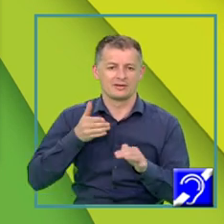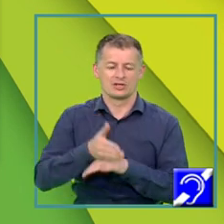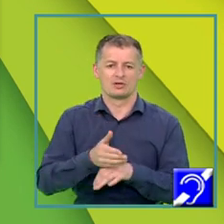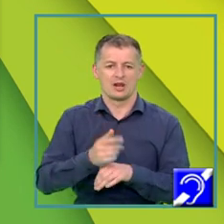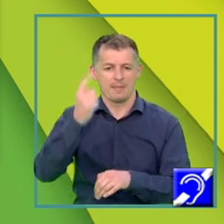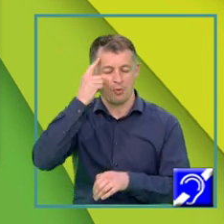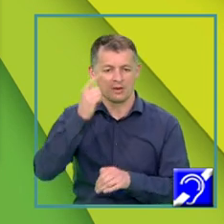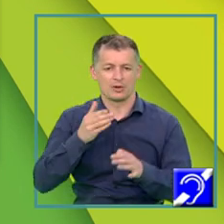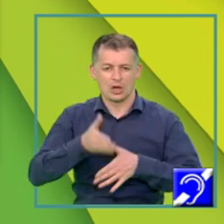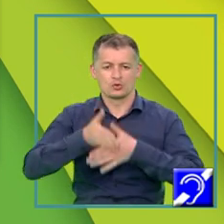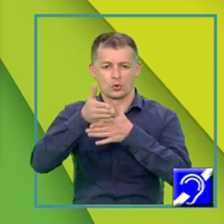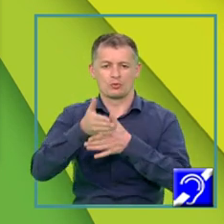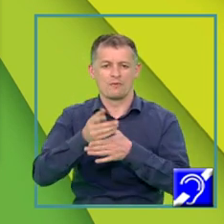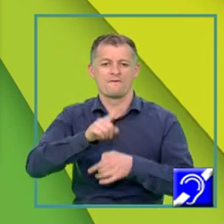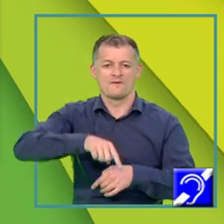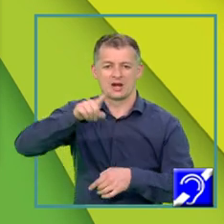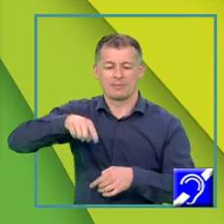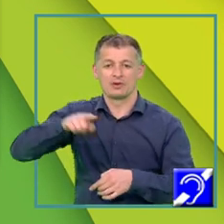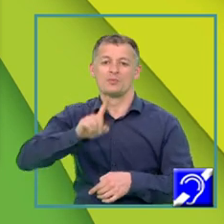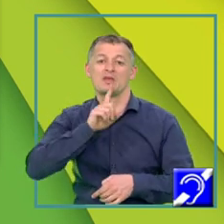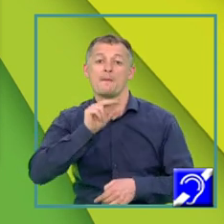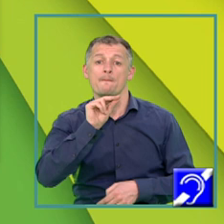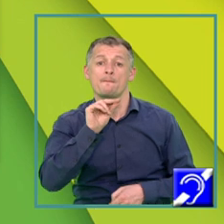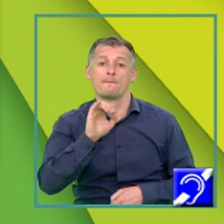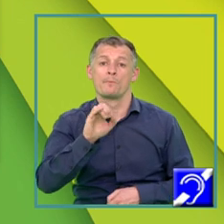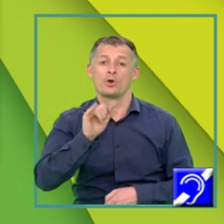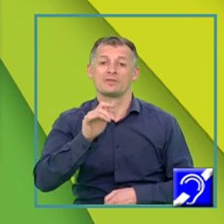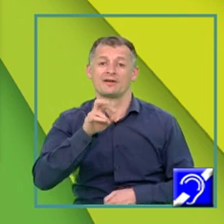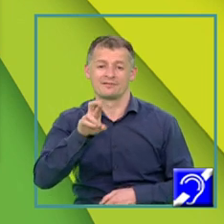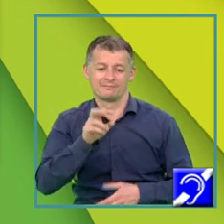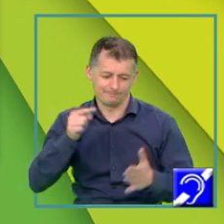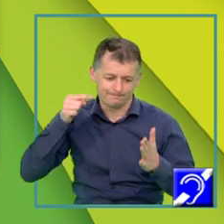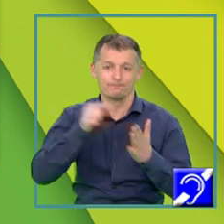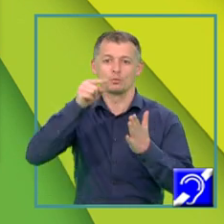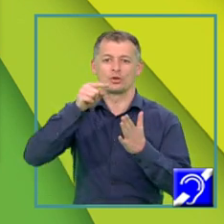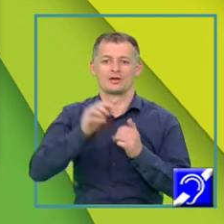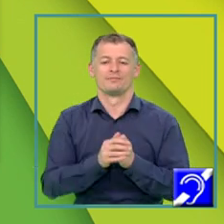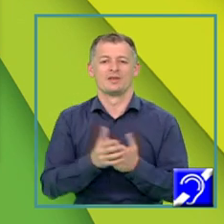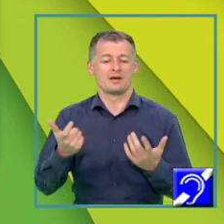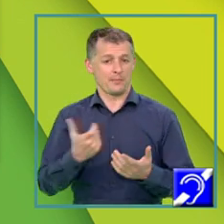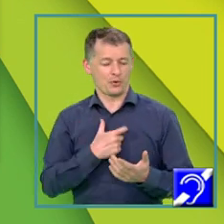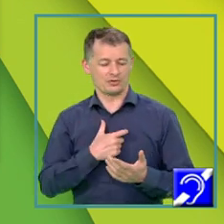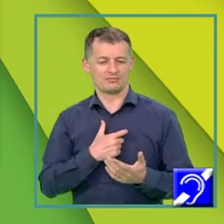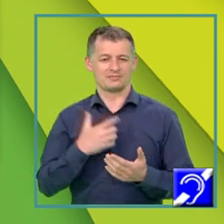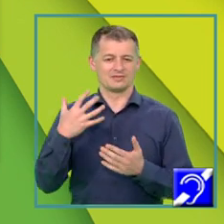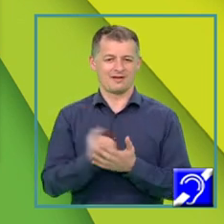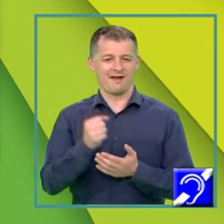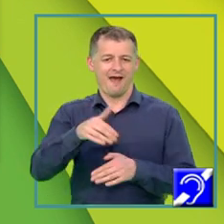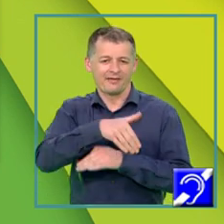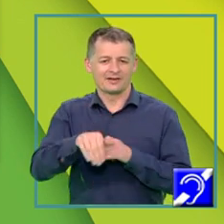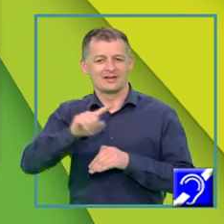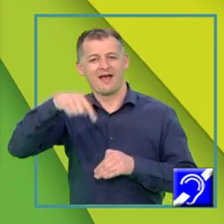intermediul unor variabile numite points care pot reține adresele altor variabile